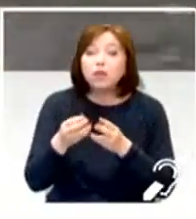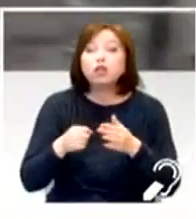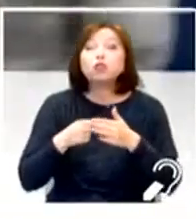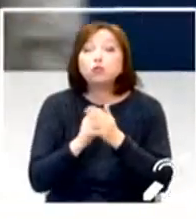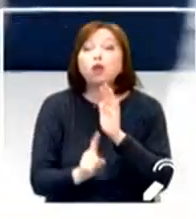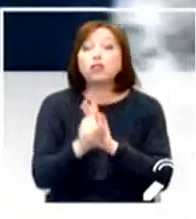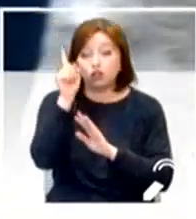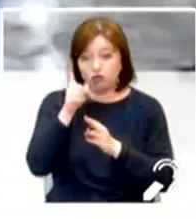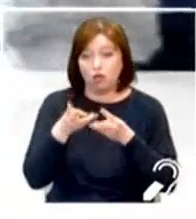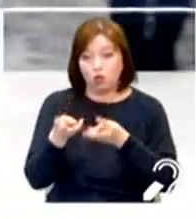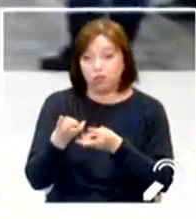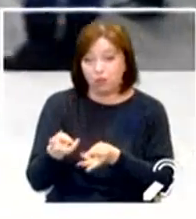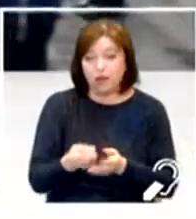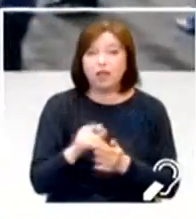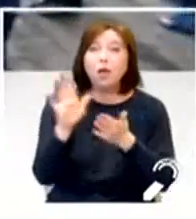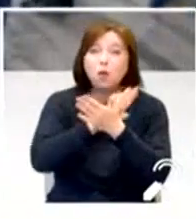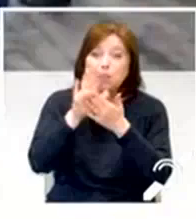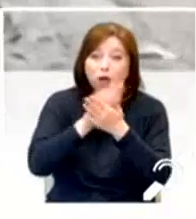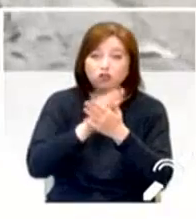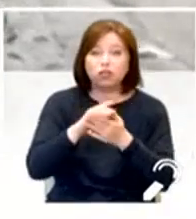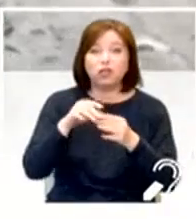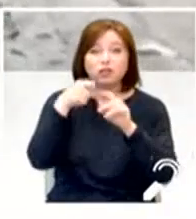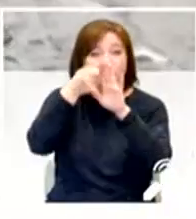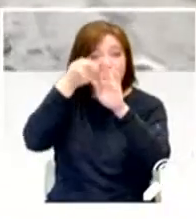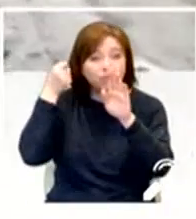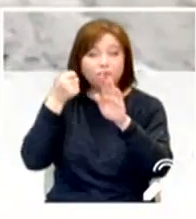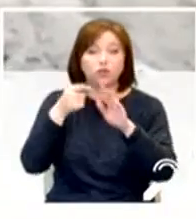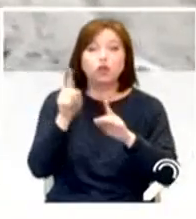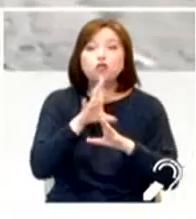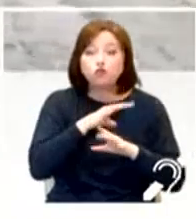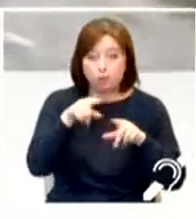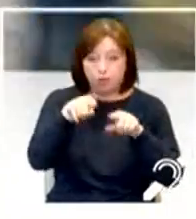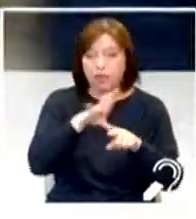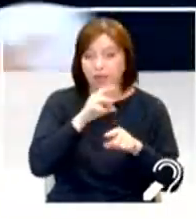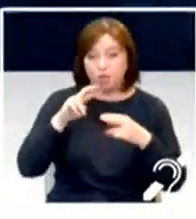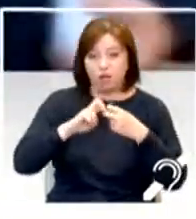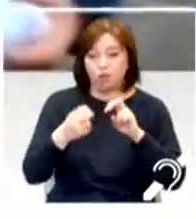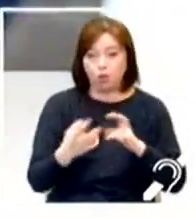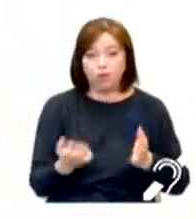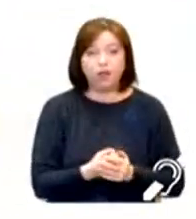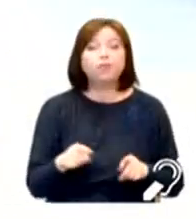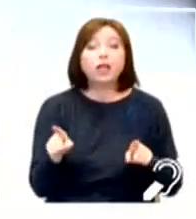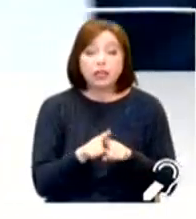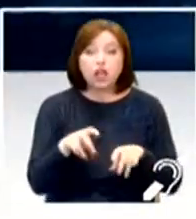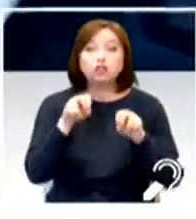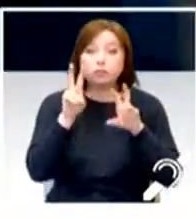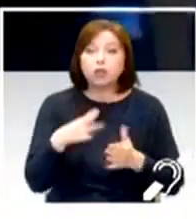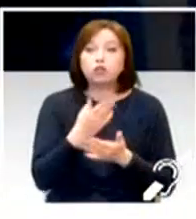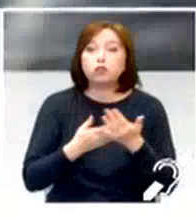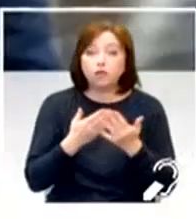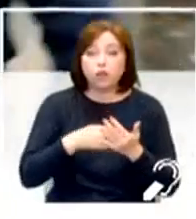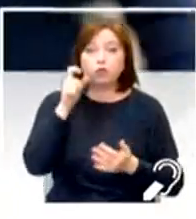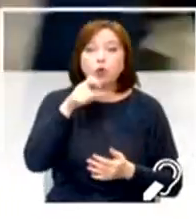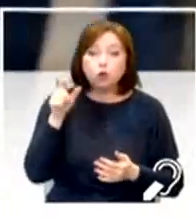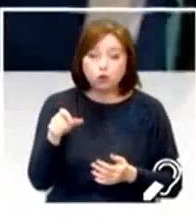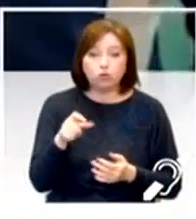începerea sezonului rece și să le curățe pentru a fi în perfectă stare de funcționare. Totodată, specialiștii recomandă